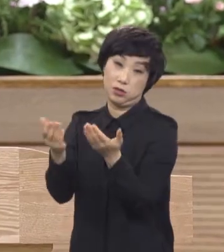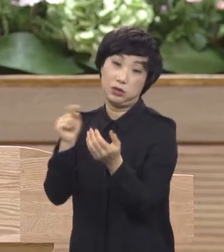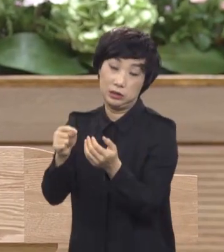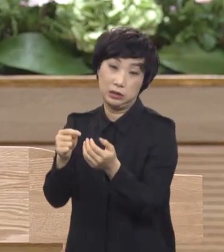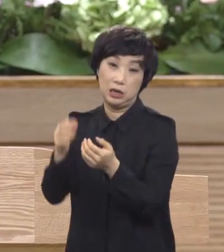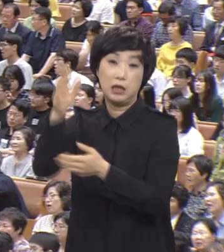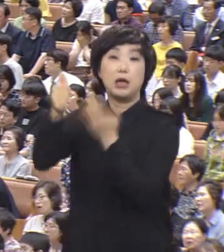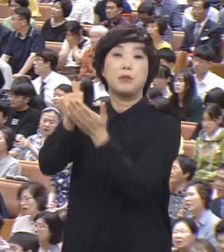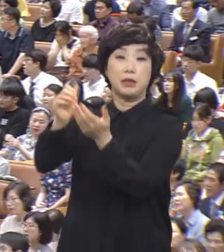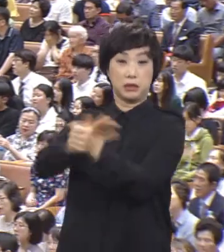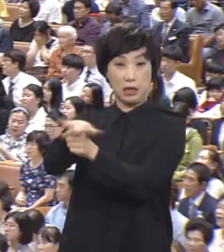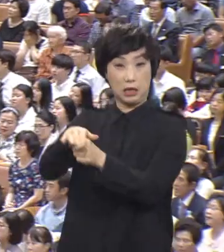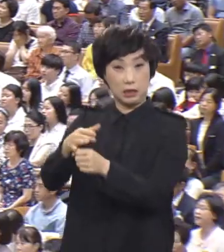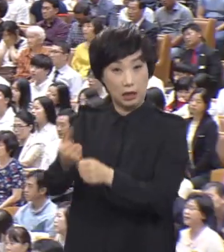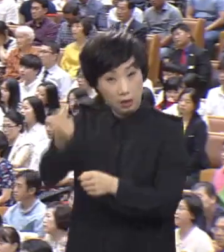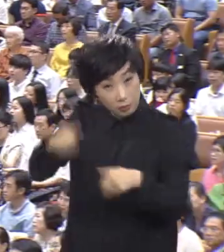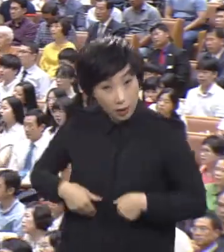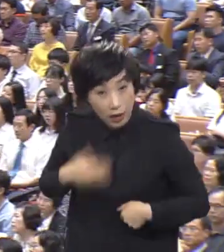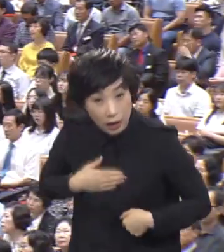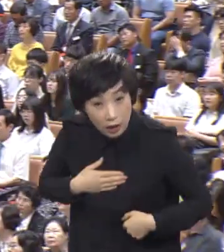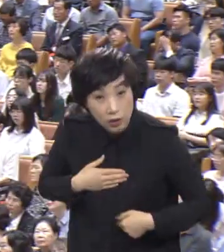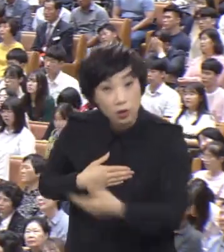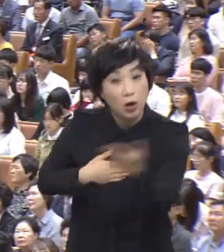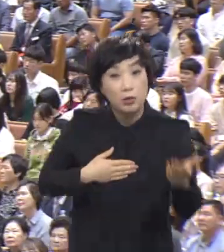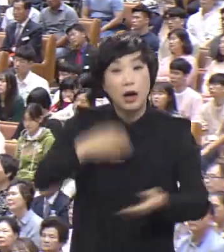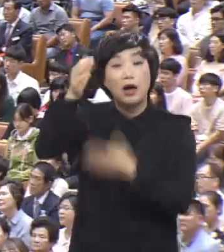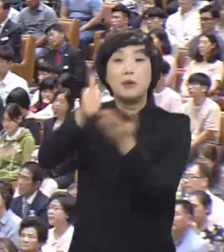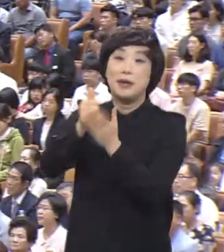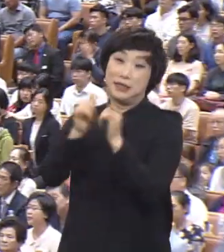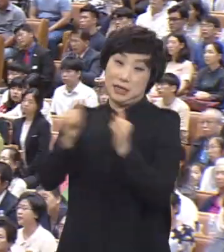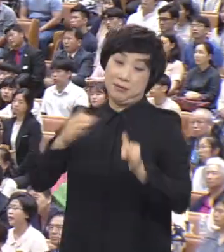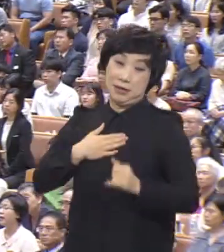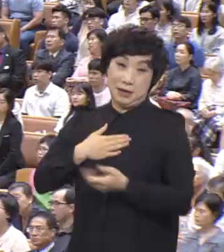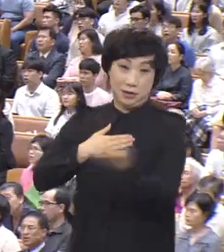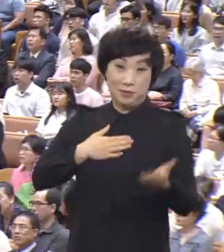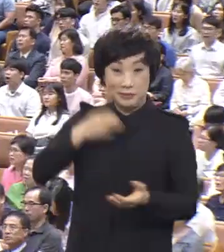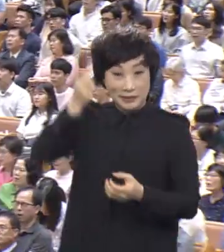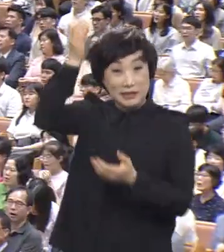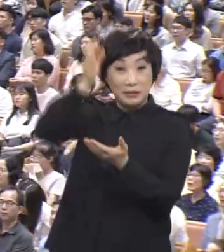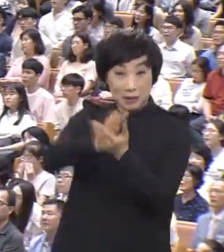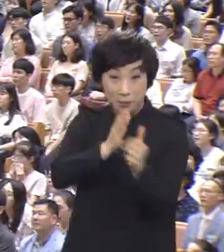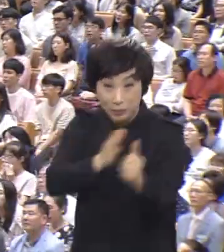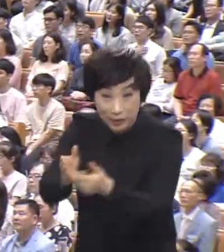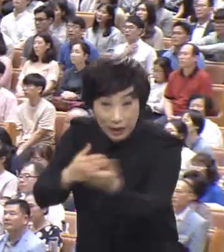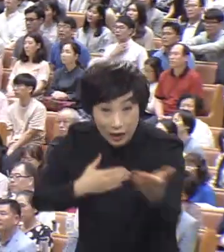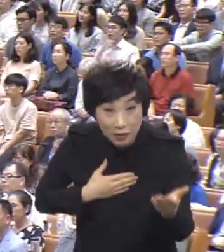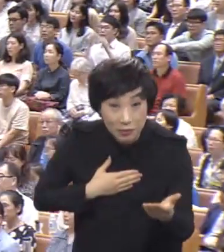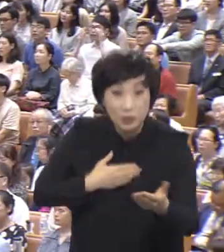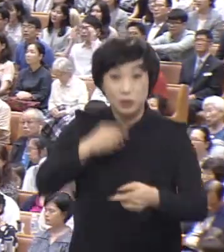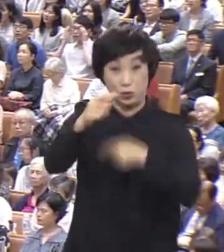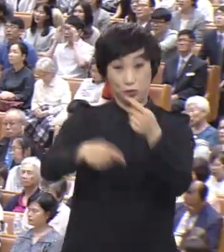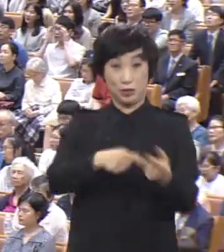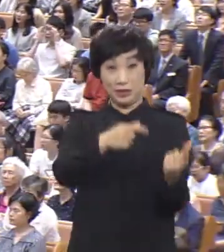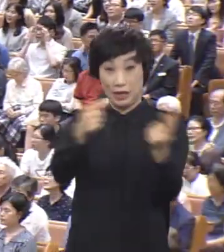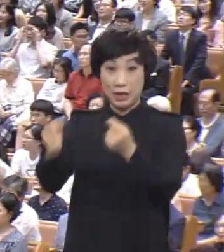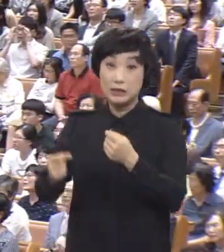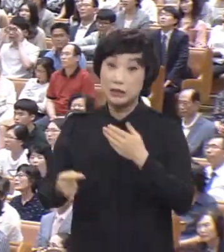기업입니다 여러분들이 하나님의 기업임을 잊지 말라 이 말입니다 같이 나는